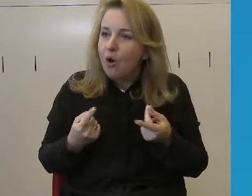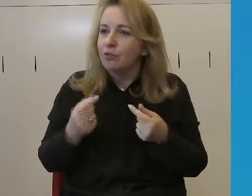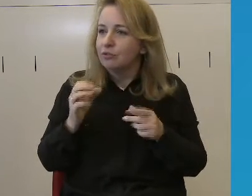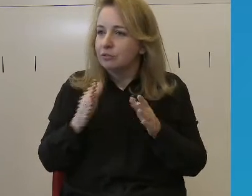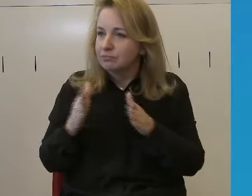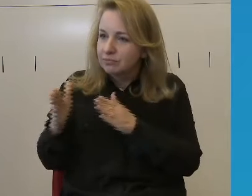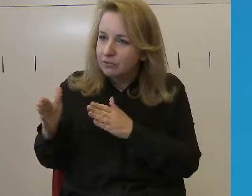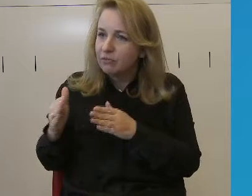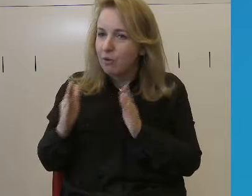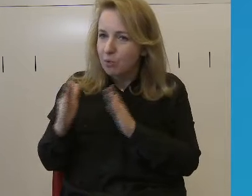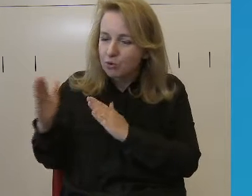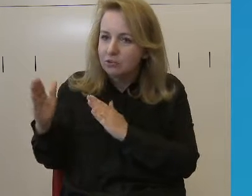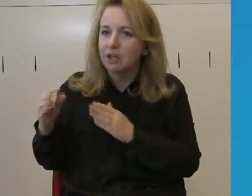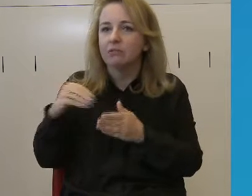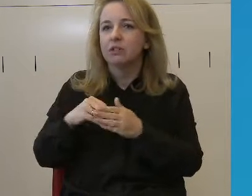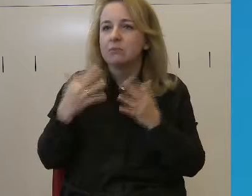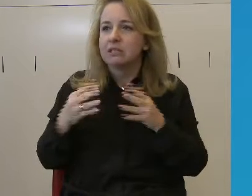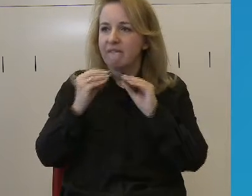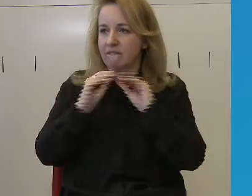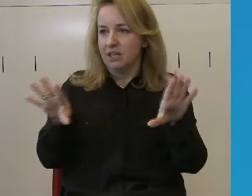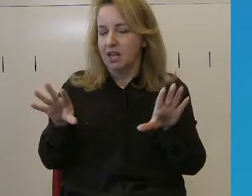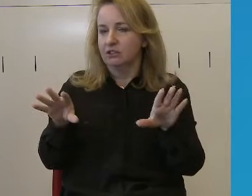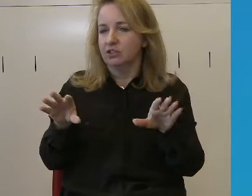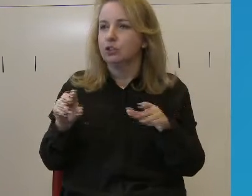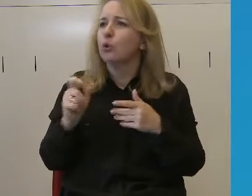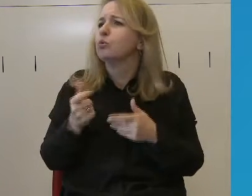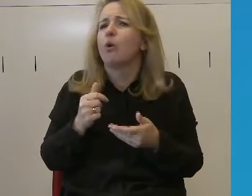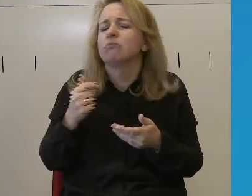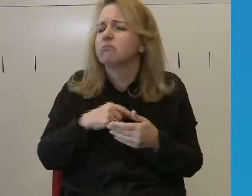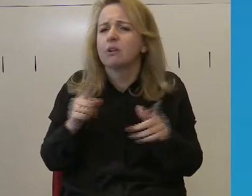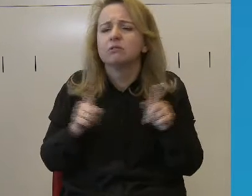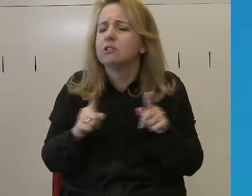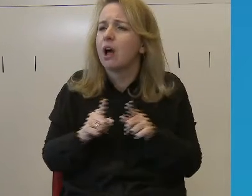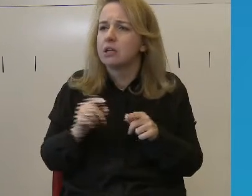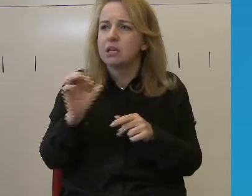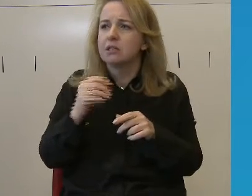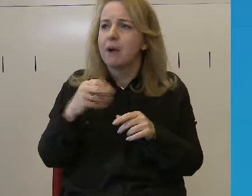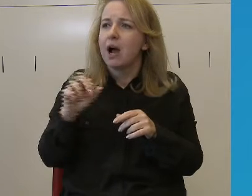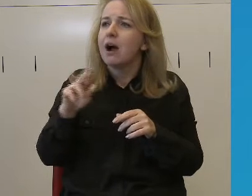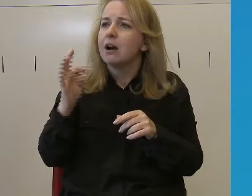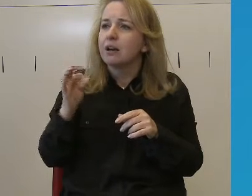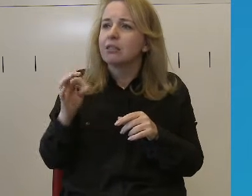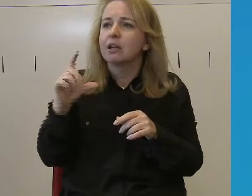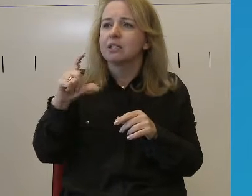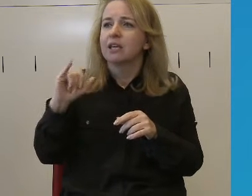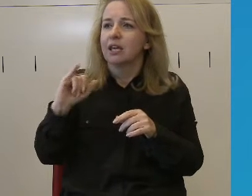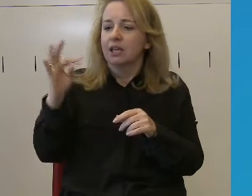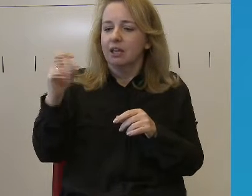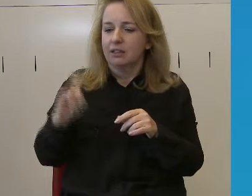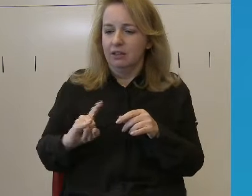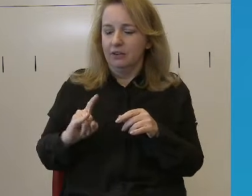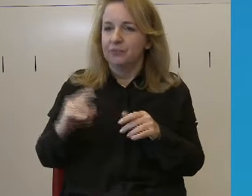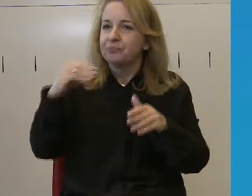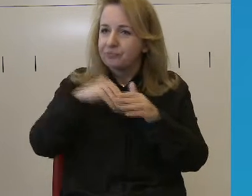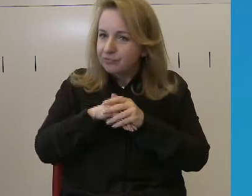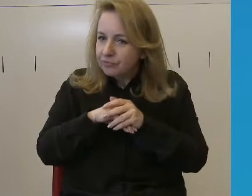chciałbym wyjaśnić, co to w zasadzie jest Smart City. Muszą Państwo bowiem przyznać, że jeśli chodzi